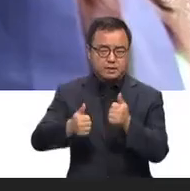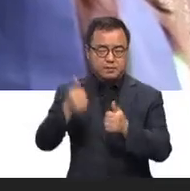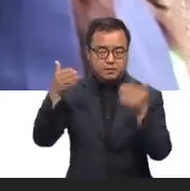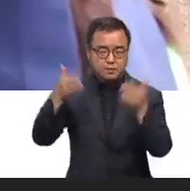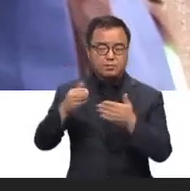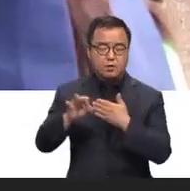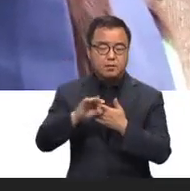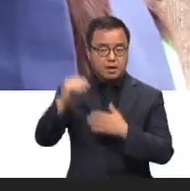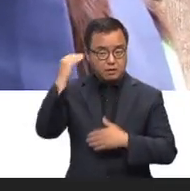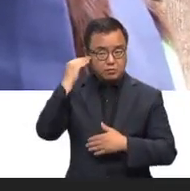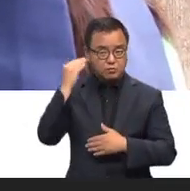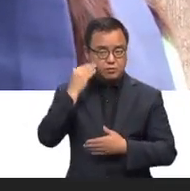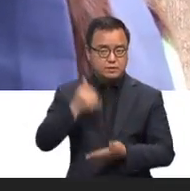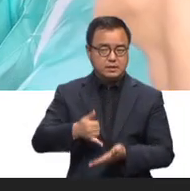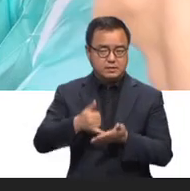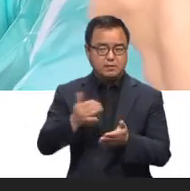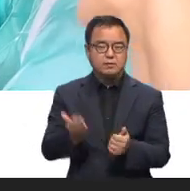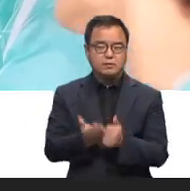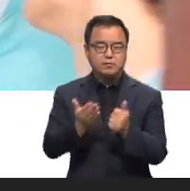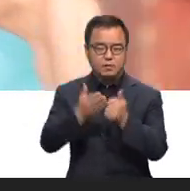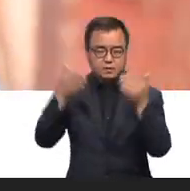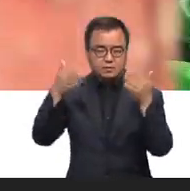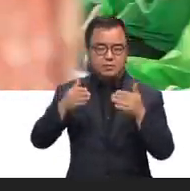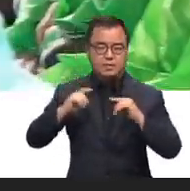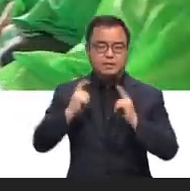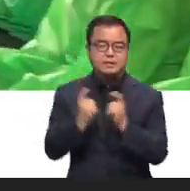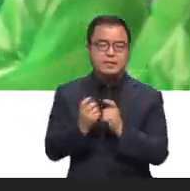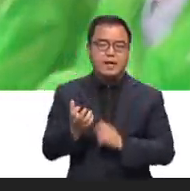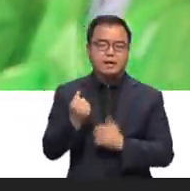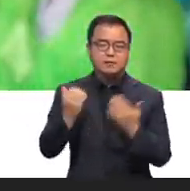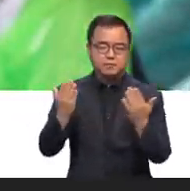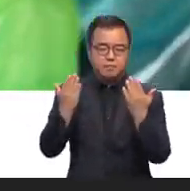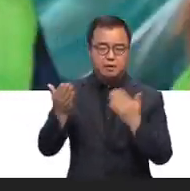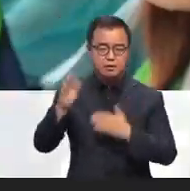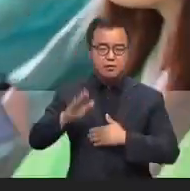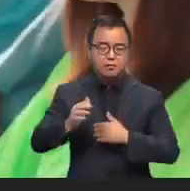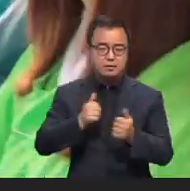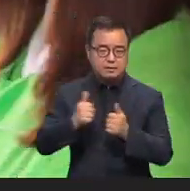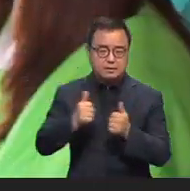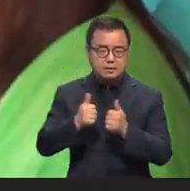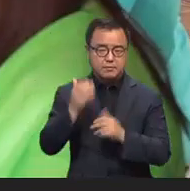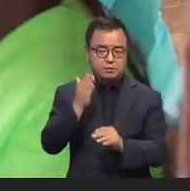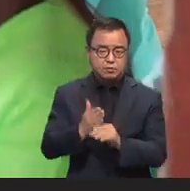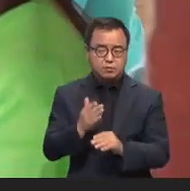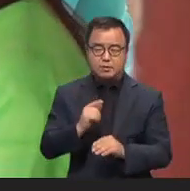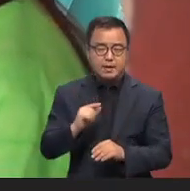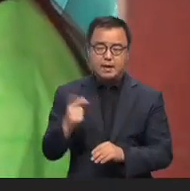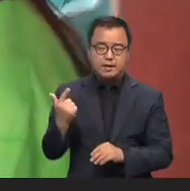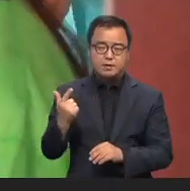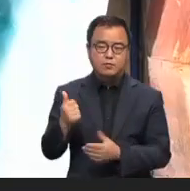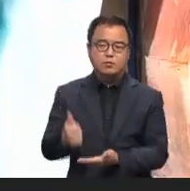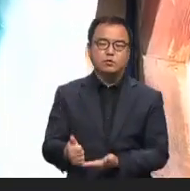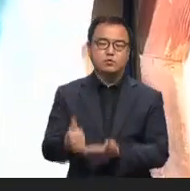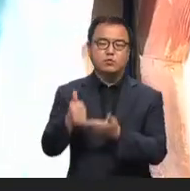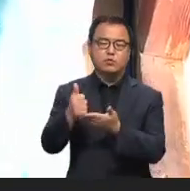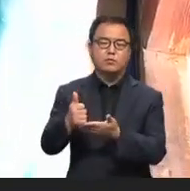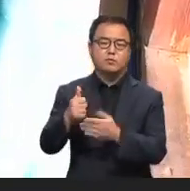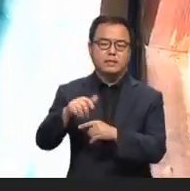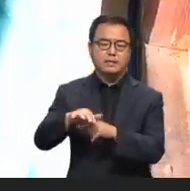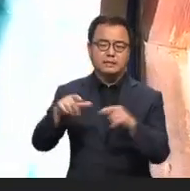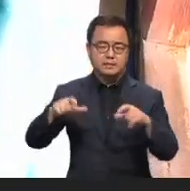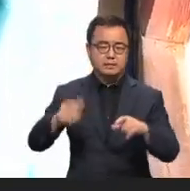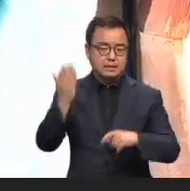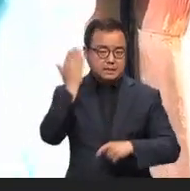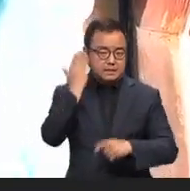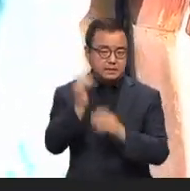특징을 갖습니다 일종의 사립학교 면서도 입시교육 에 매몰되지 않고 저마다 존경하는 향촌의 지식인들을